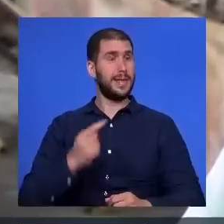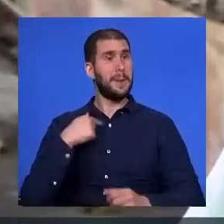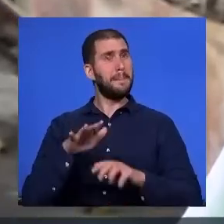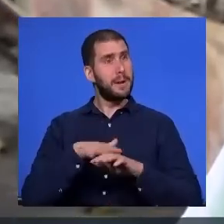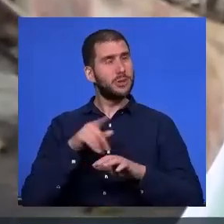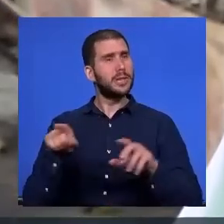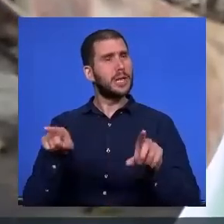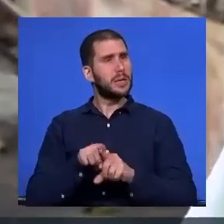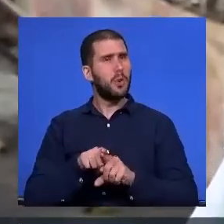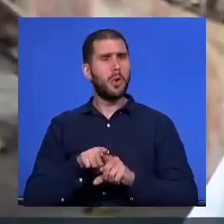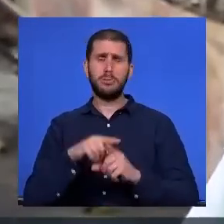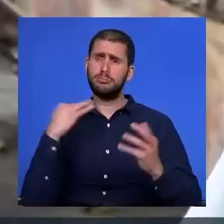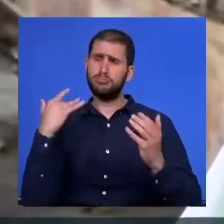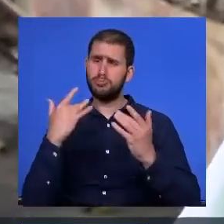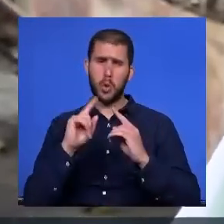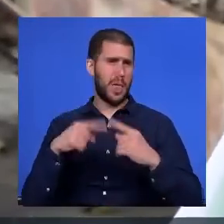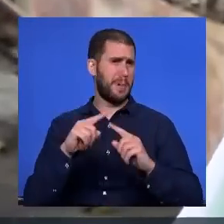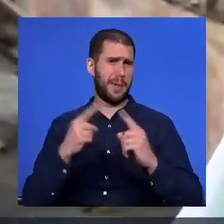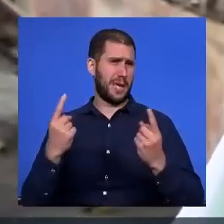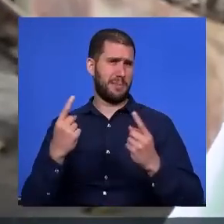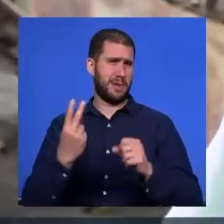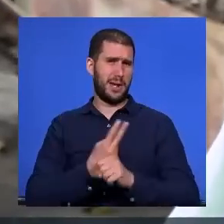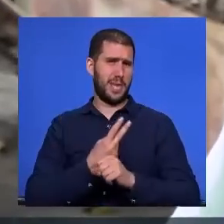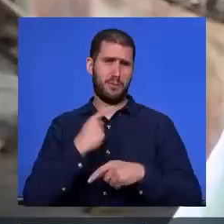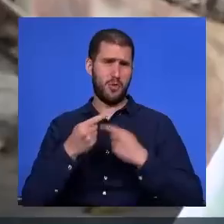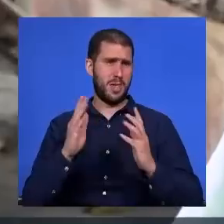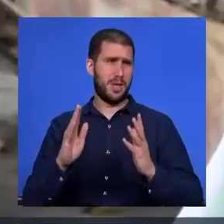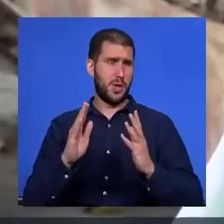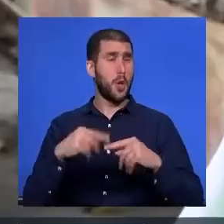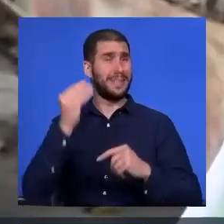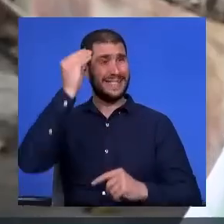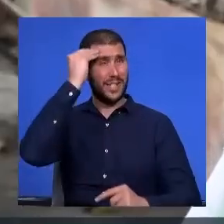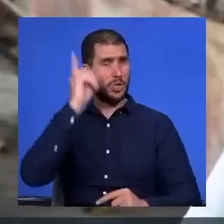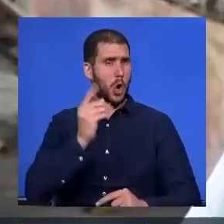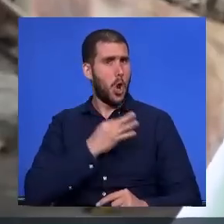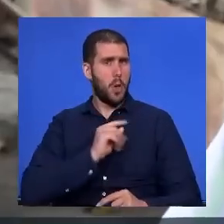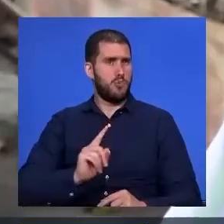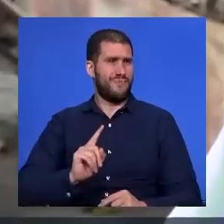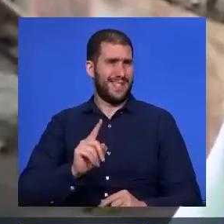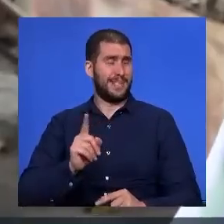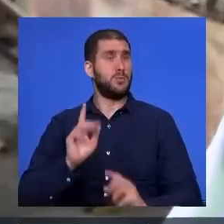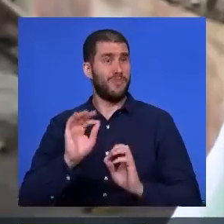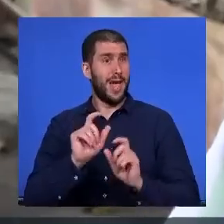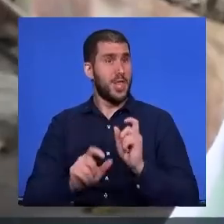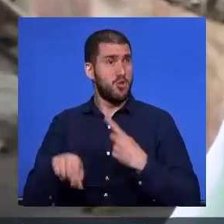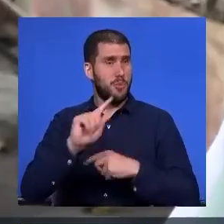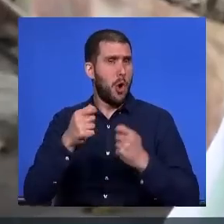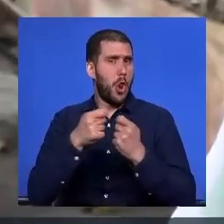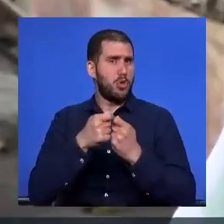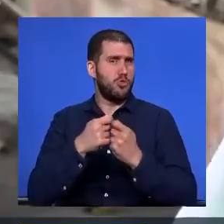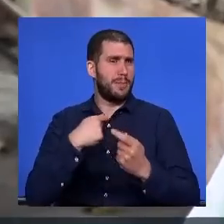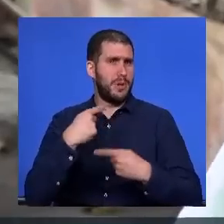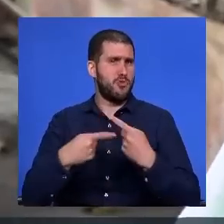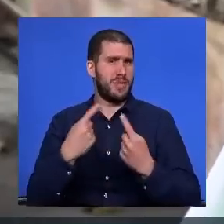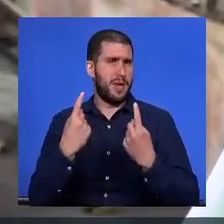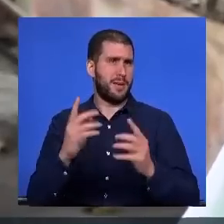מרגישה שזה כמו כל ימים אחרים בשנה. כאילו שיום הזיכרון הוא לא בשבילי, בשביל האנשים שלא קשורים כל השנה לדבר